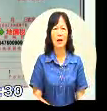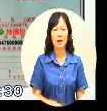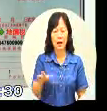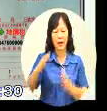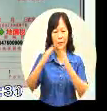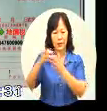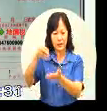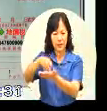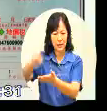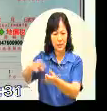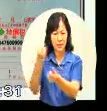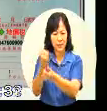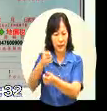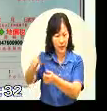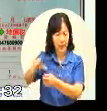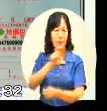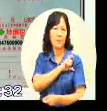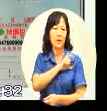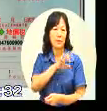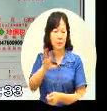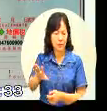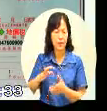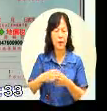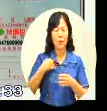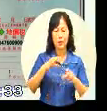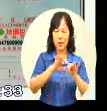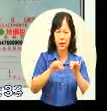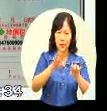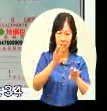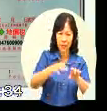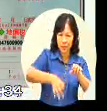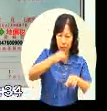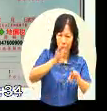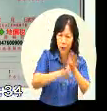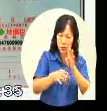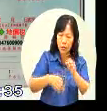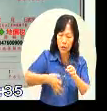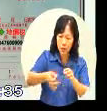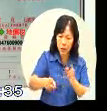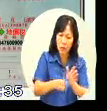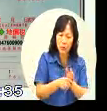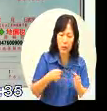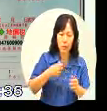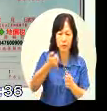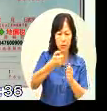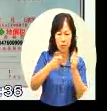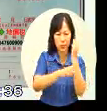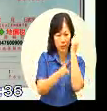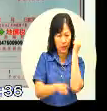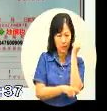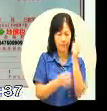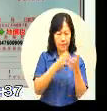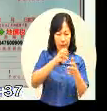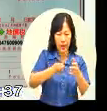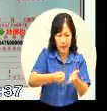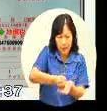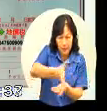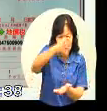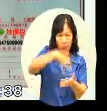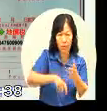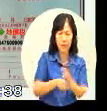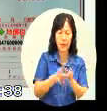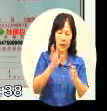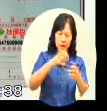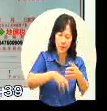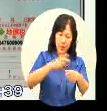他的名字。我家地价税缴了多少钱呢？跟市长报告，我家50坪，在住在大楼里面呢，还有